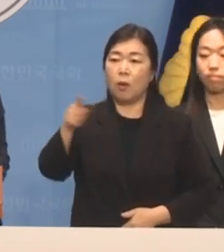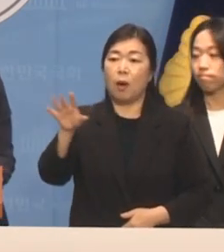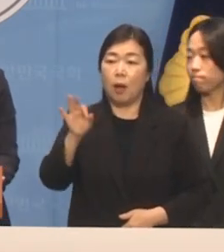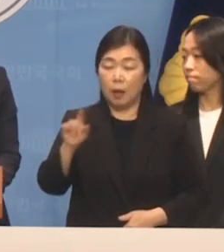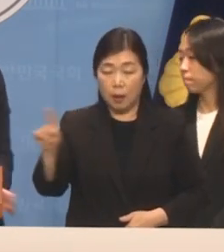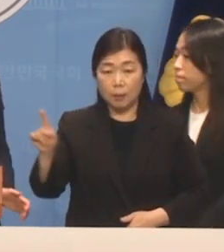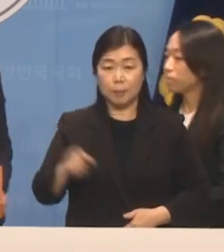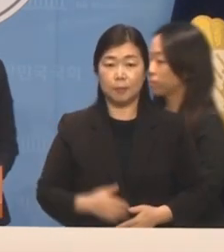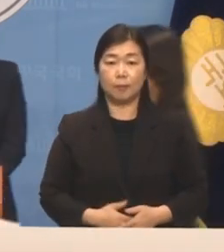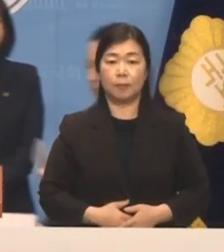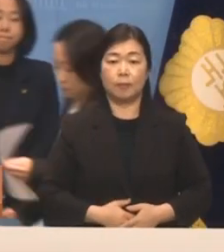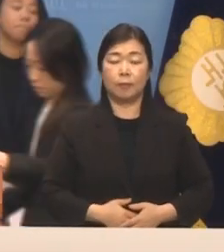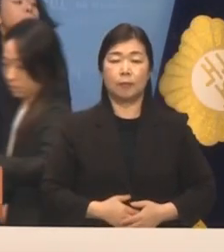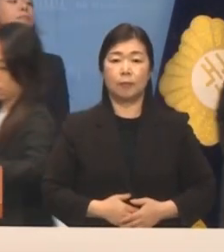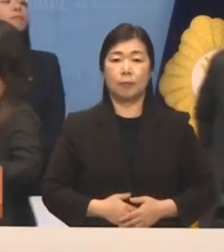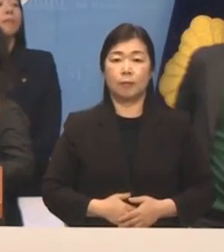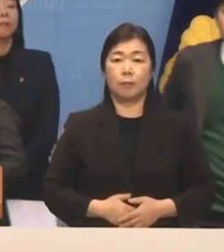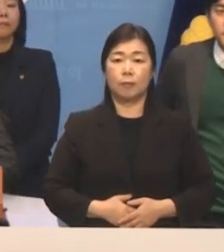이어가시겠습니다.